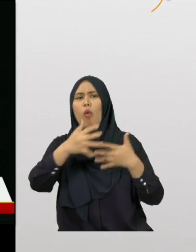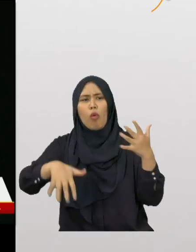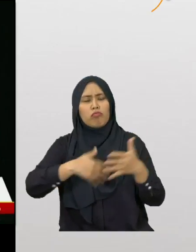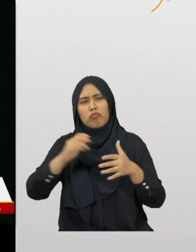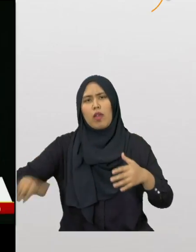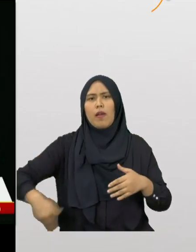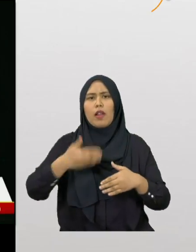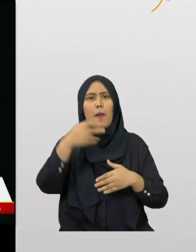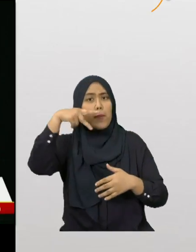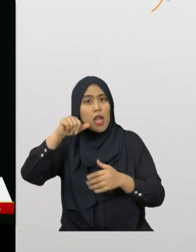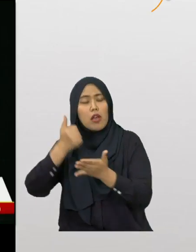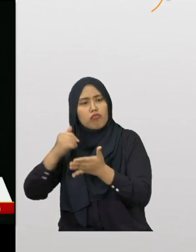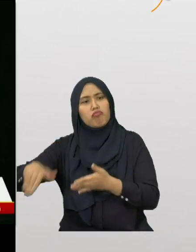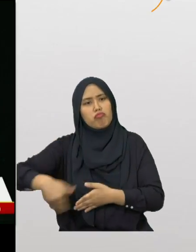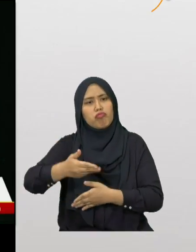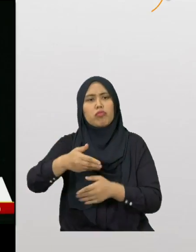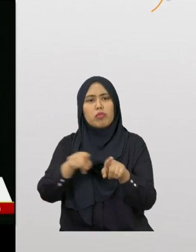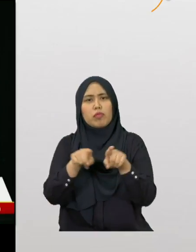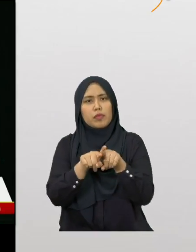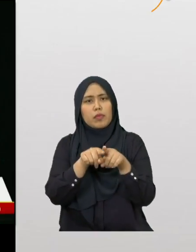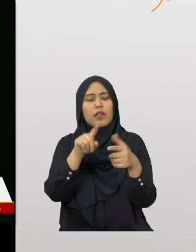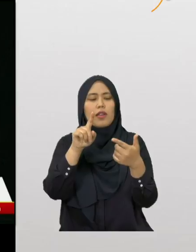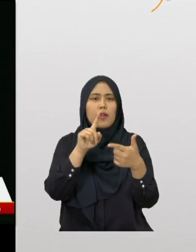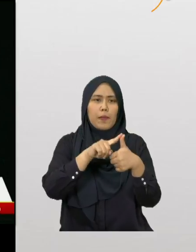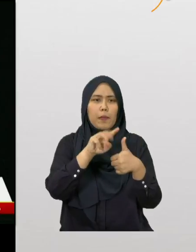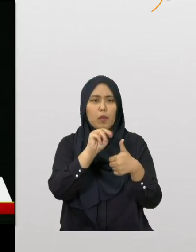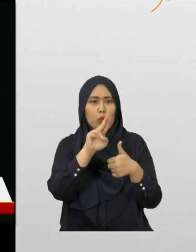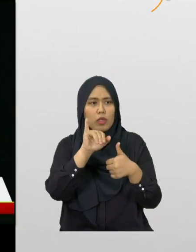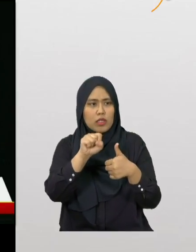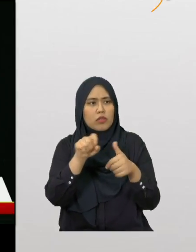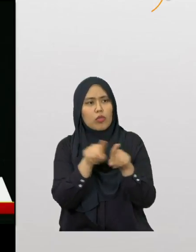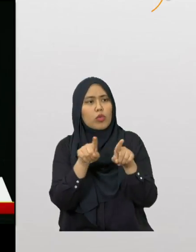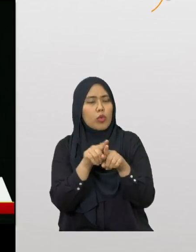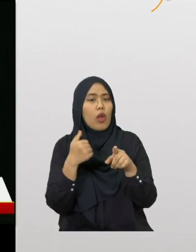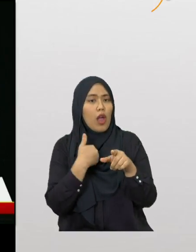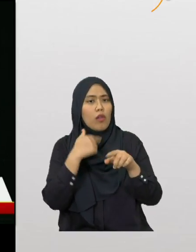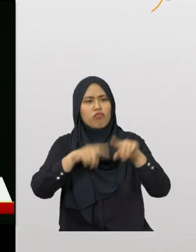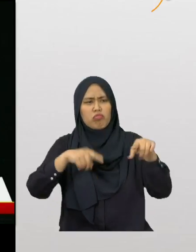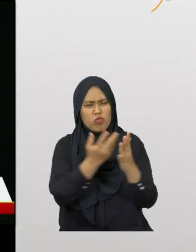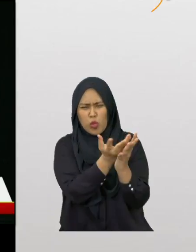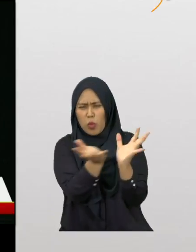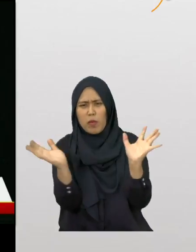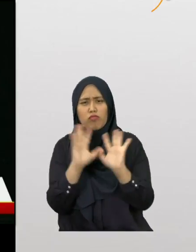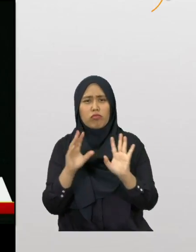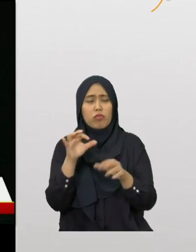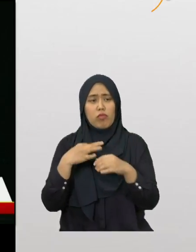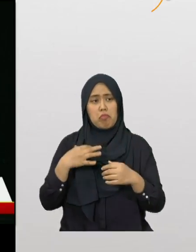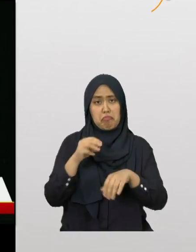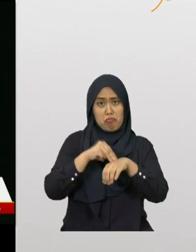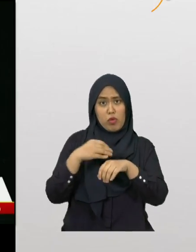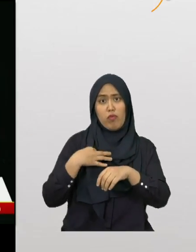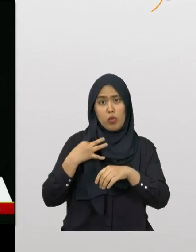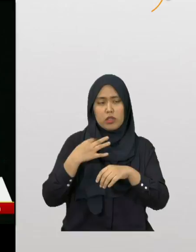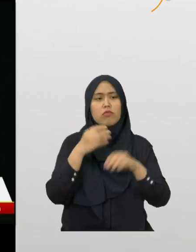sukarelawan masjid yang penuh dedikasi serta rangkaian asatizah dan pelajar madrasah yang luas. Mendaki